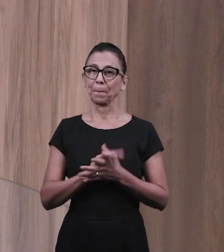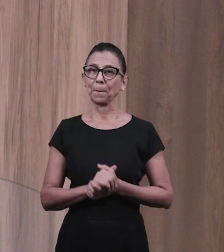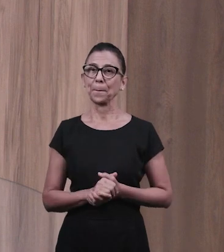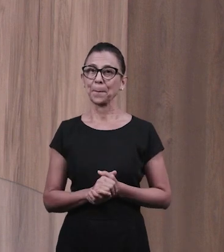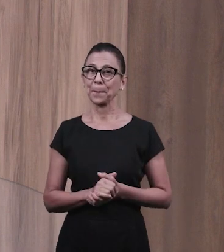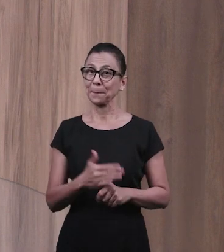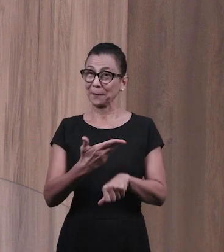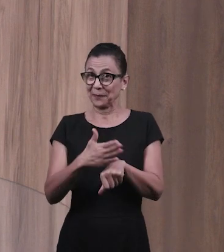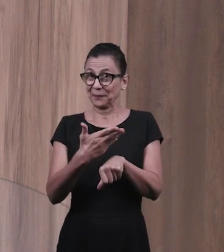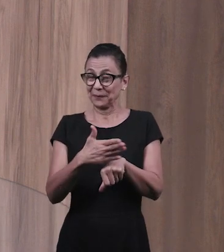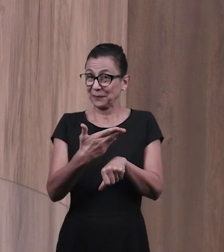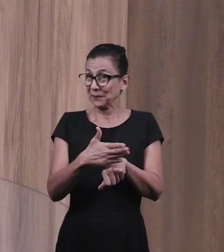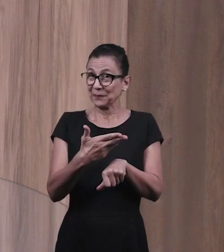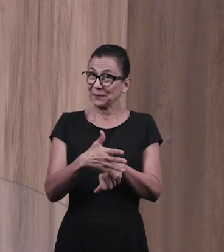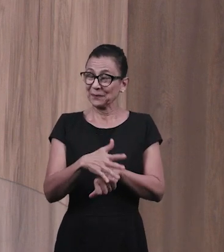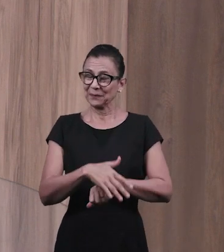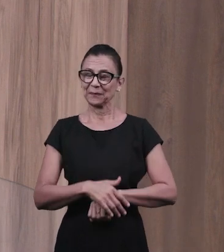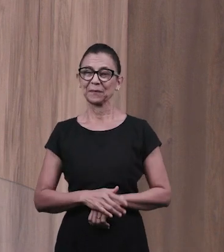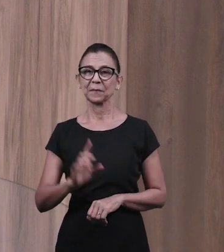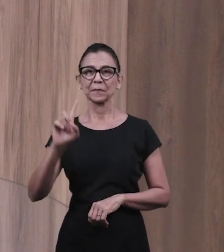maintenant, nous allons